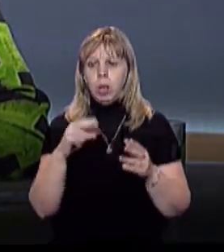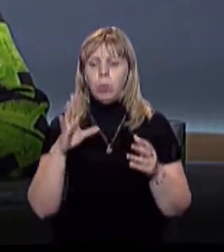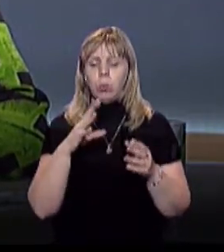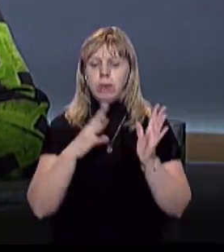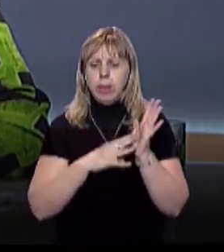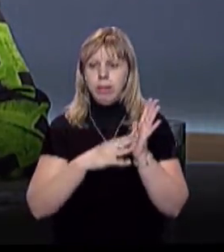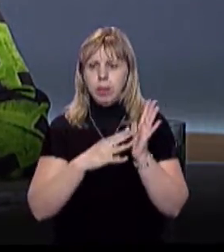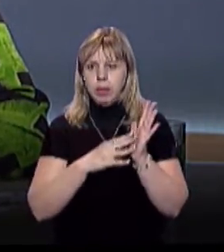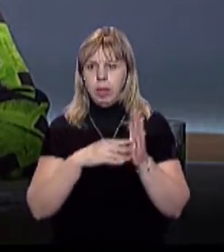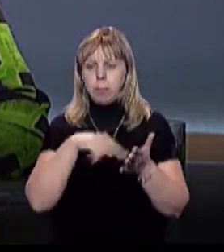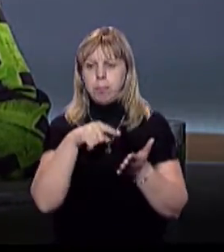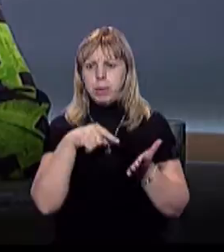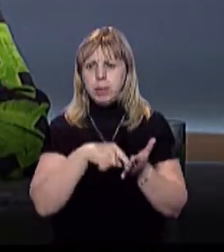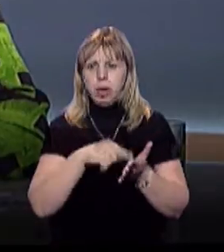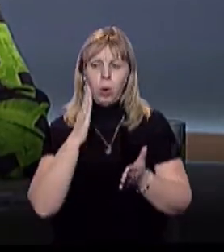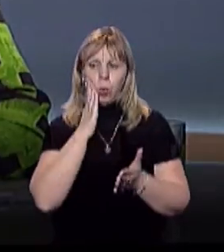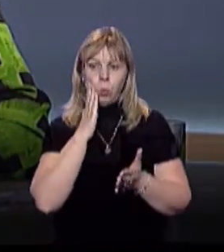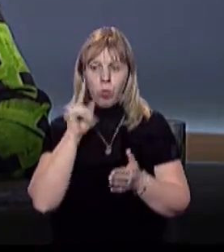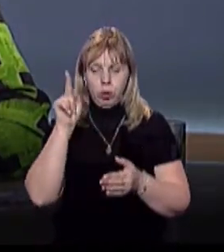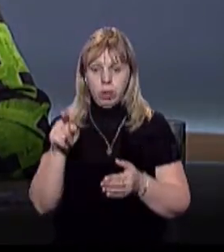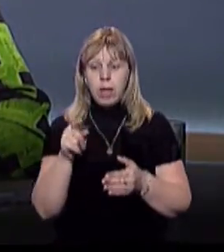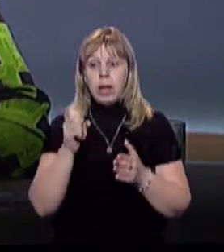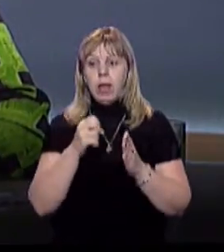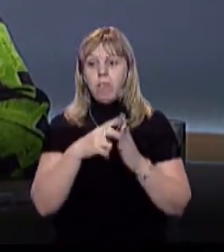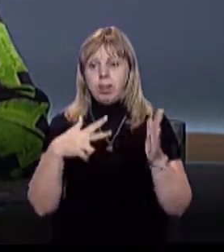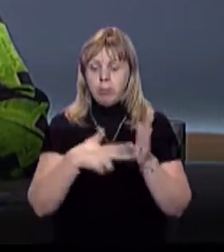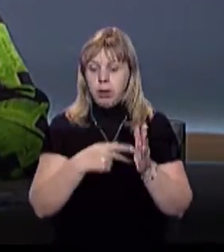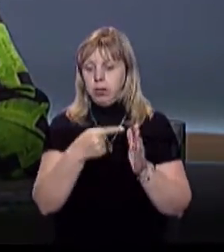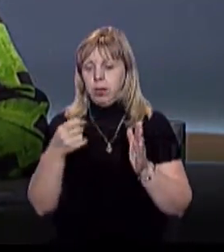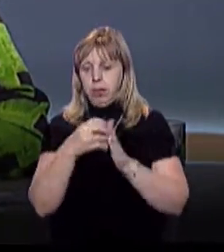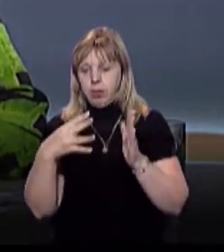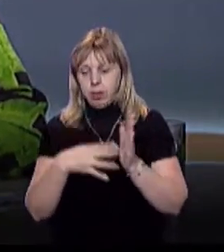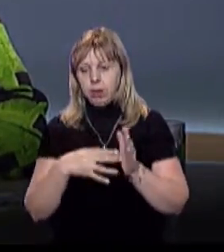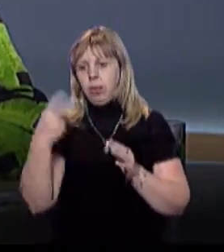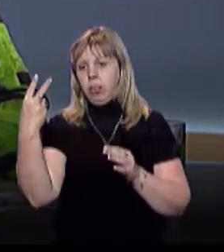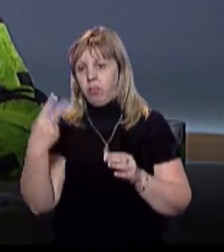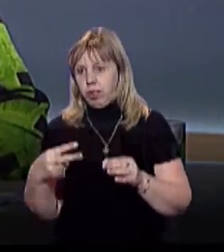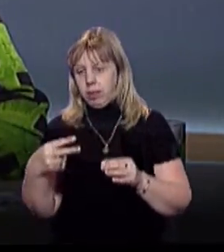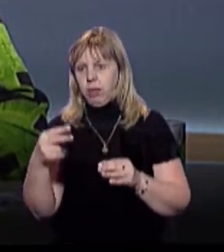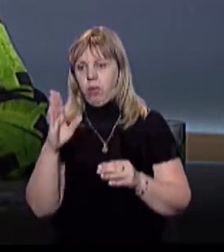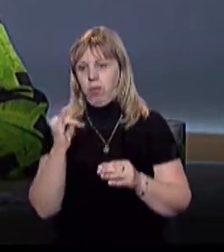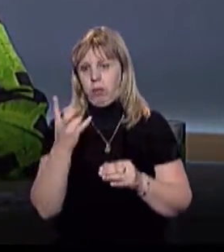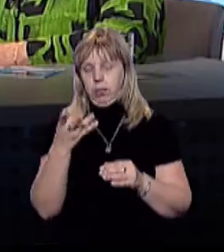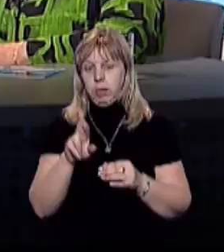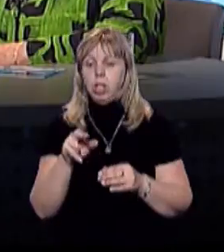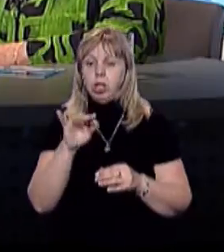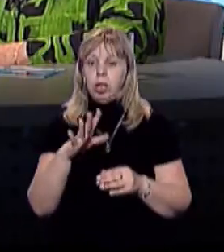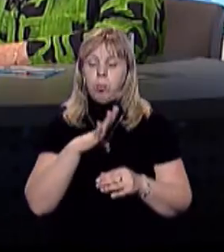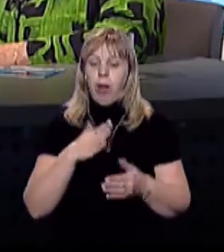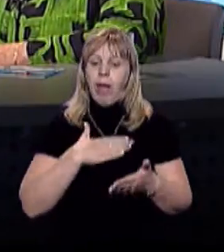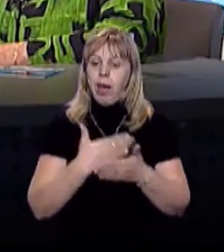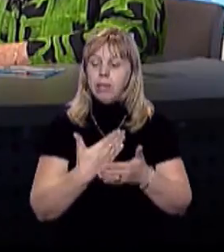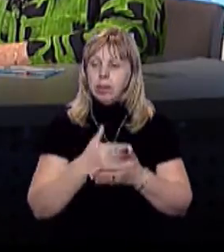9 містах Румунії з 18, 19 і 20 вересня. Чи були